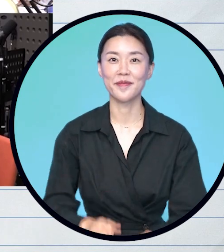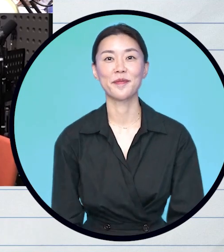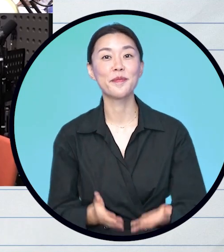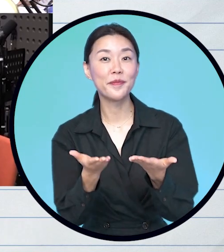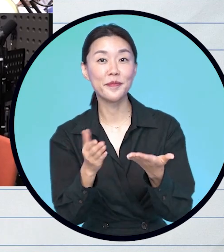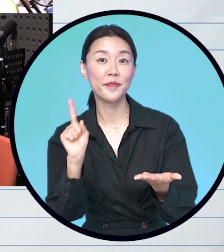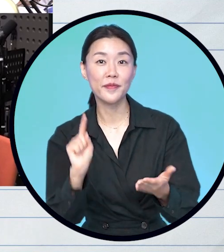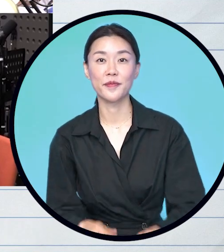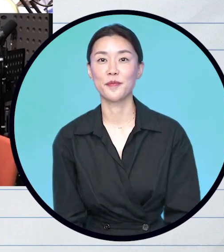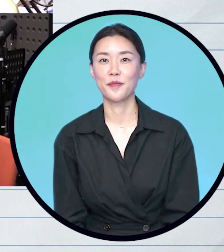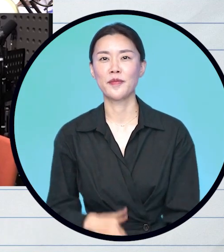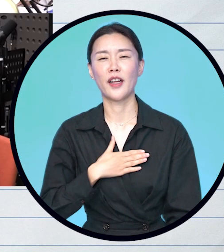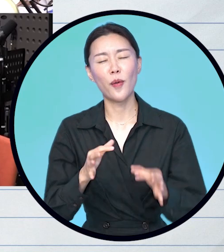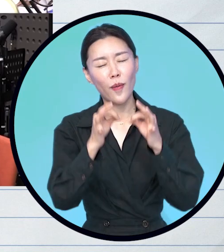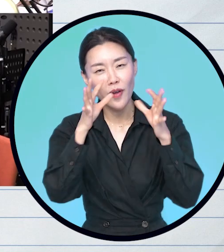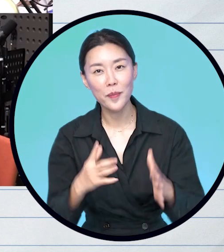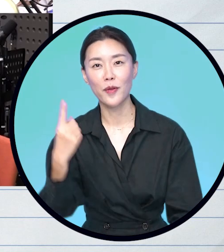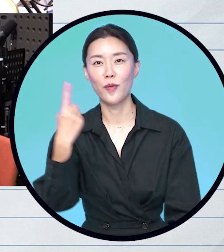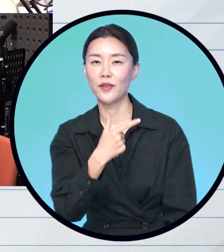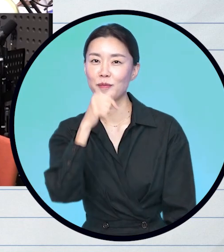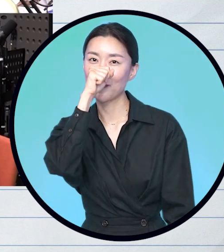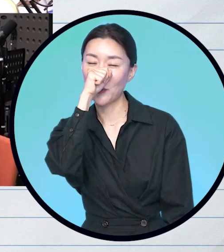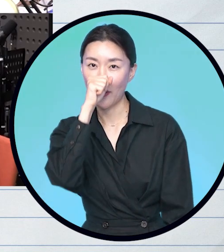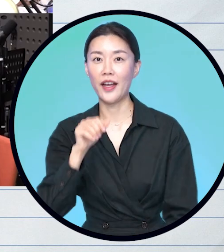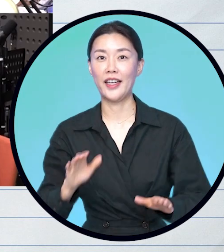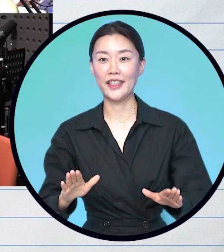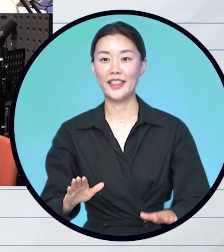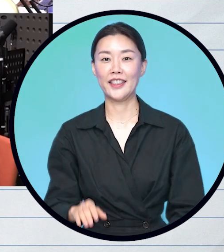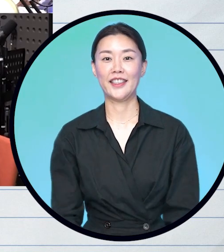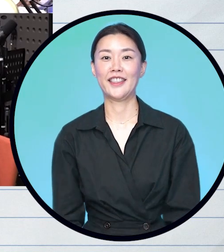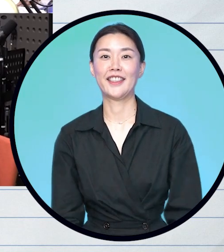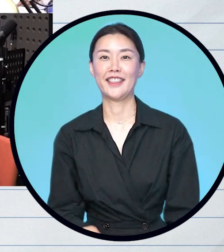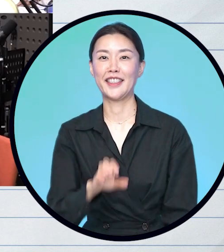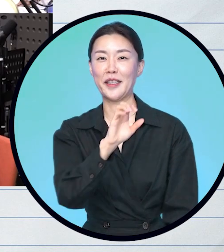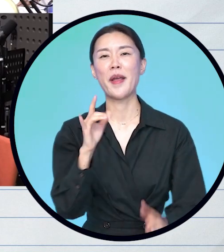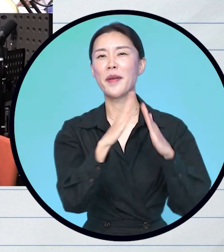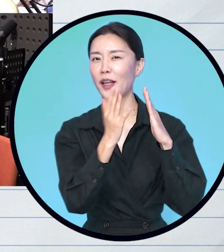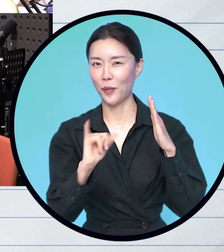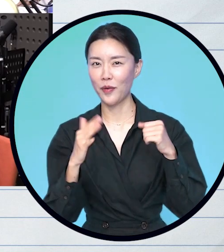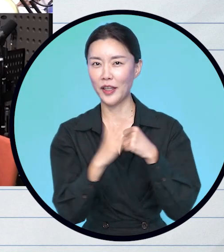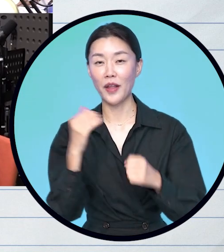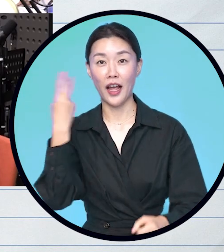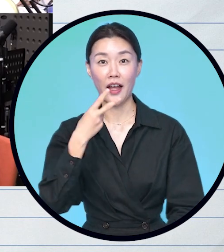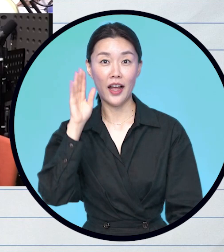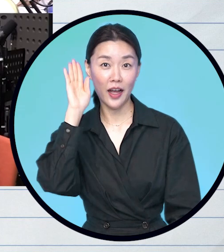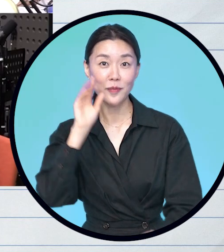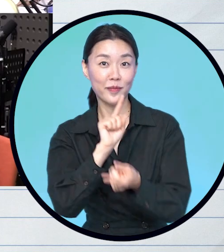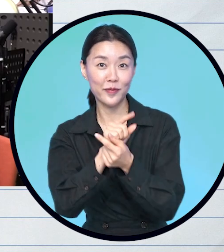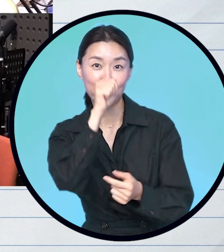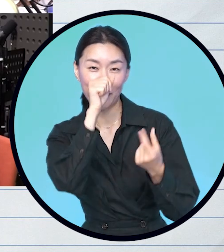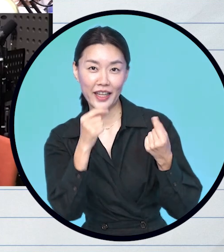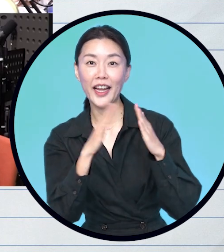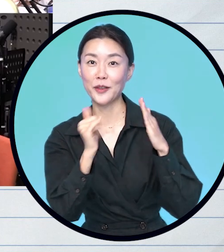씨는 어떠셨어요? 아, 네, 저도 오랜만에 와서 너무 좋았고요. 이제 저희는 패밀리잖아요. 아, 맞아요. 네. 가족이야. 또 와서 네. 또 뵐 수 있었으면 좋겠습니다. 아, 가족 모임